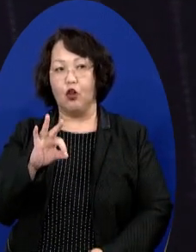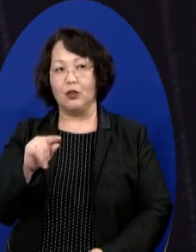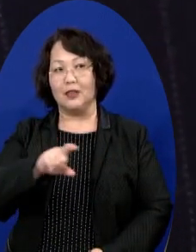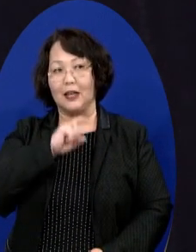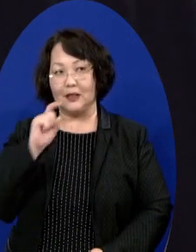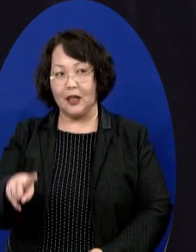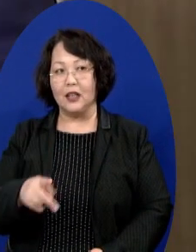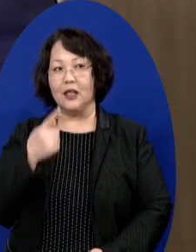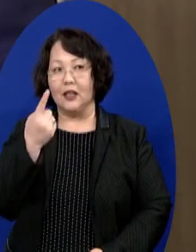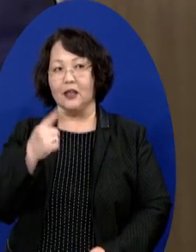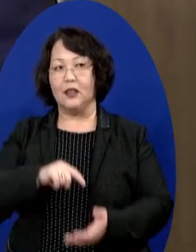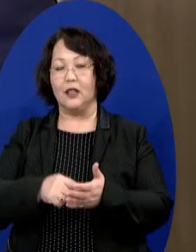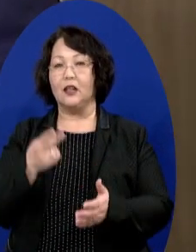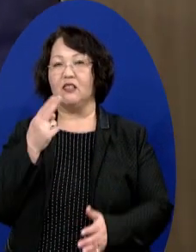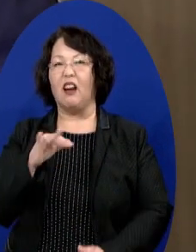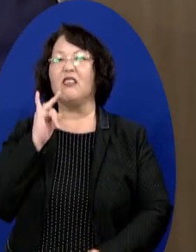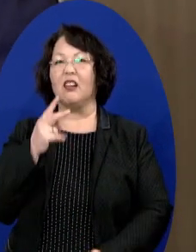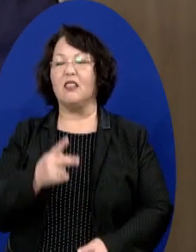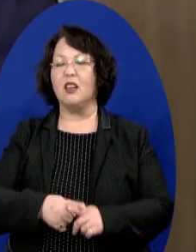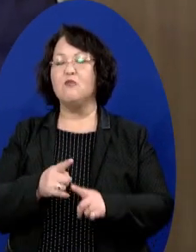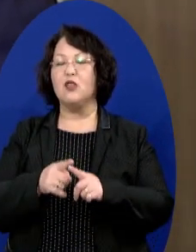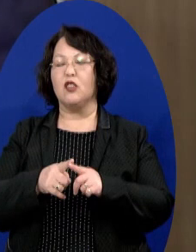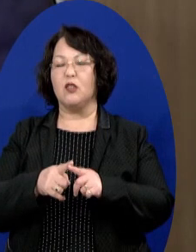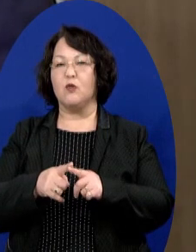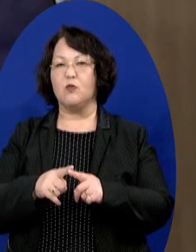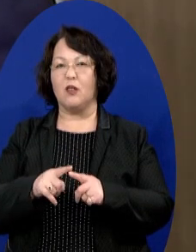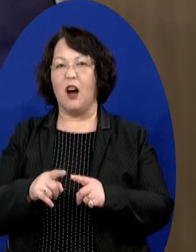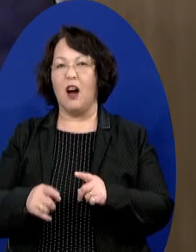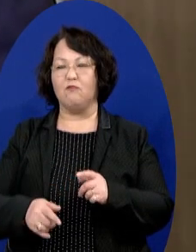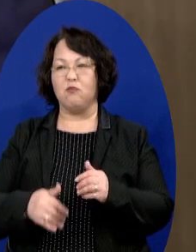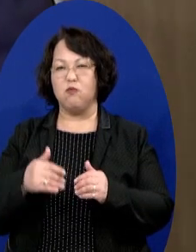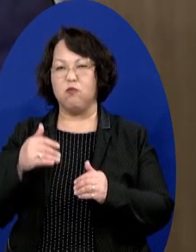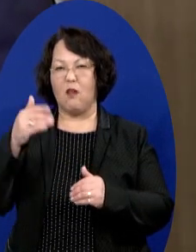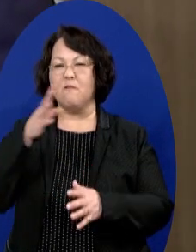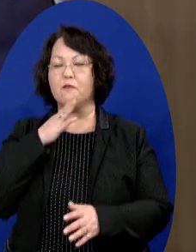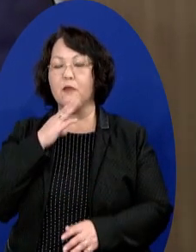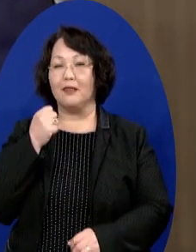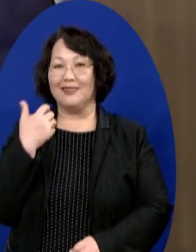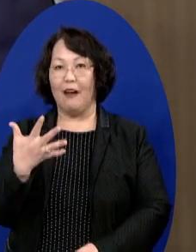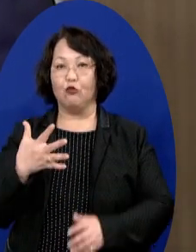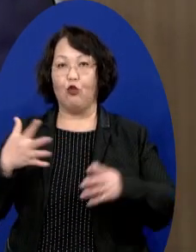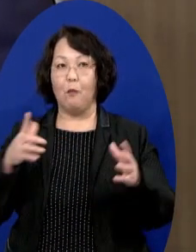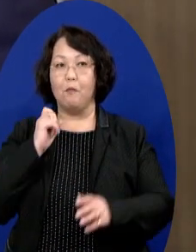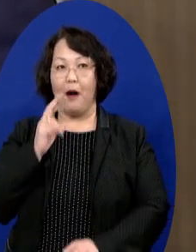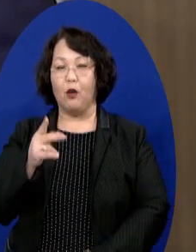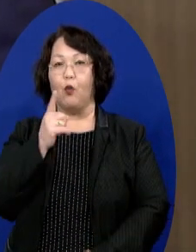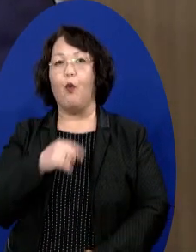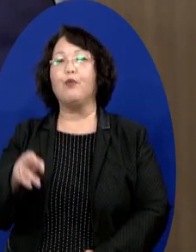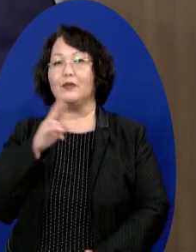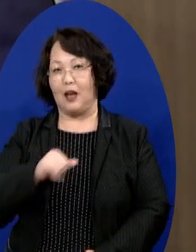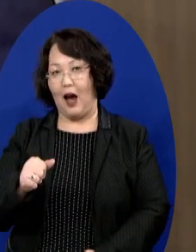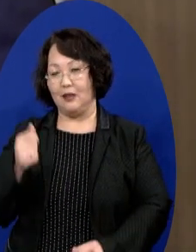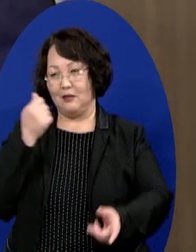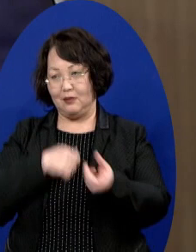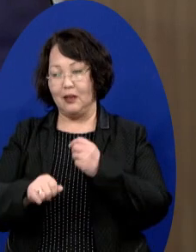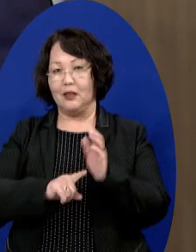нэг дахин одоо томрох гэж байгаа энэ том тесрэлт бол үнэхээр энэ таван том банкны одоо IPO болно. Банк болгон бол